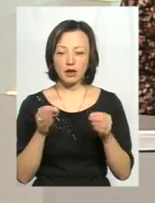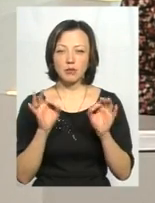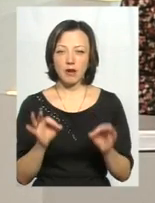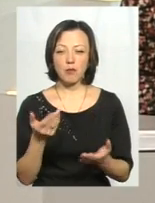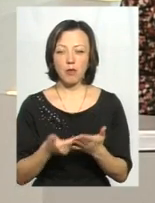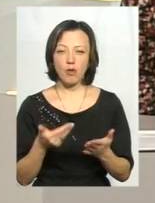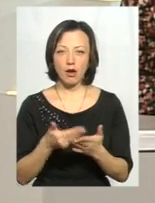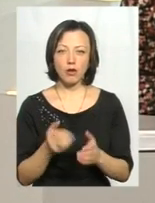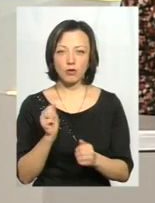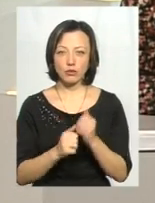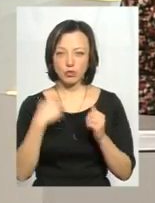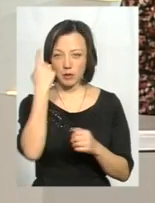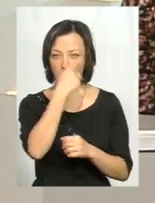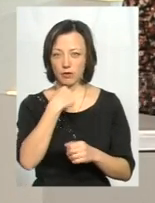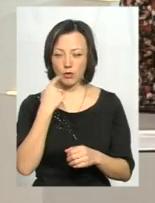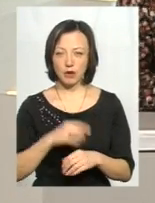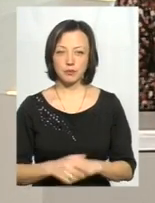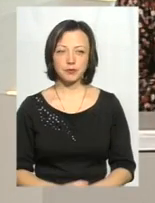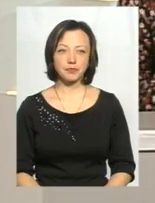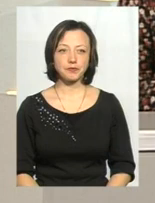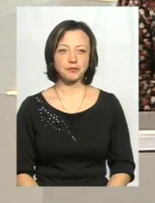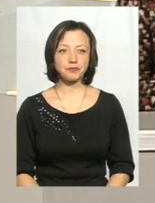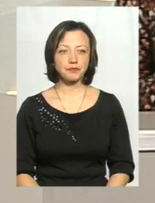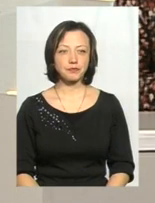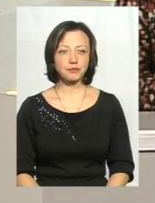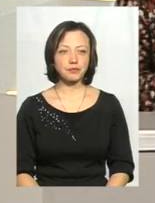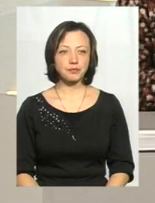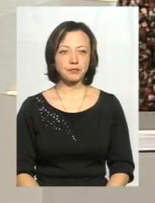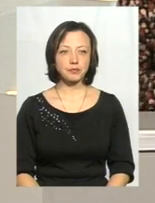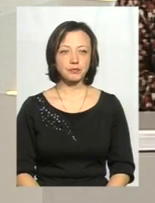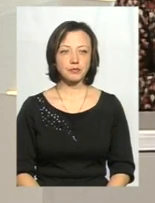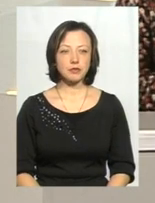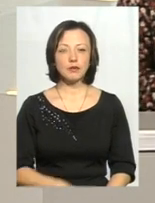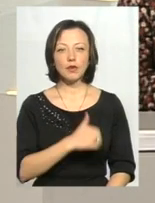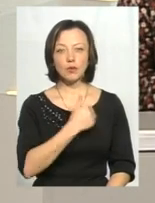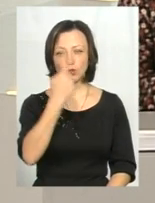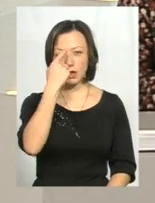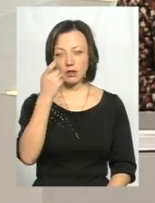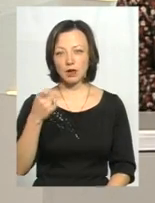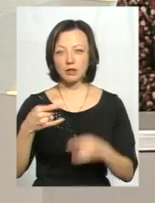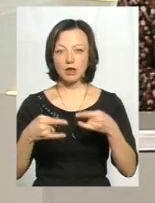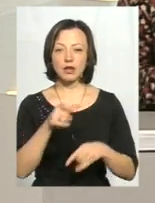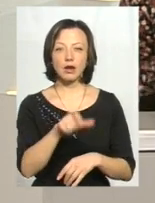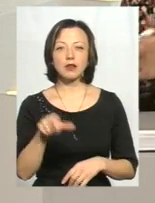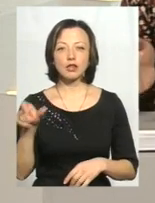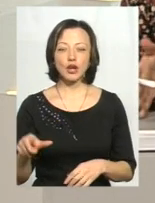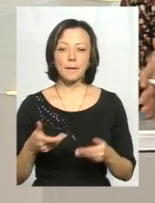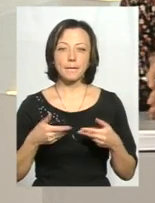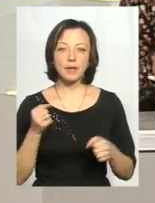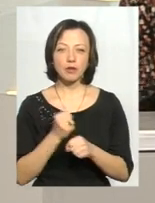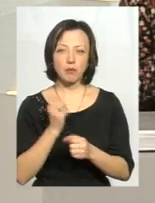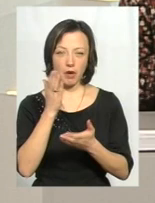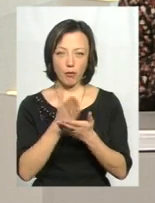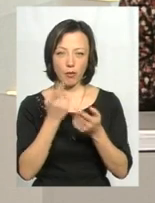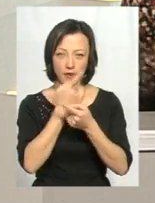поради. Кожному все-таки індивідуально. Дякую, пані Світлано. Я хочу нагадати нашим телеглядачам, що ми працюємо у